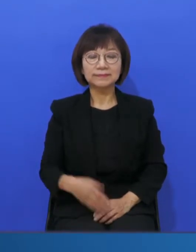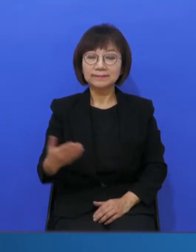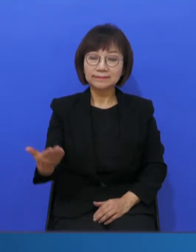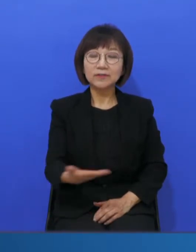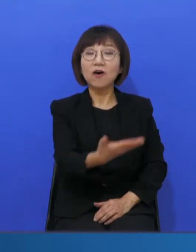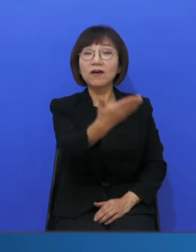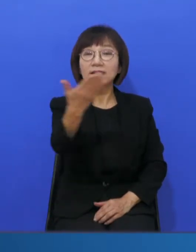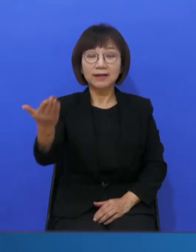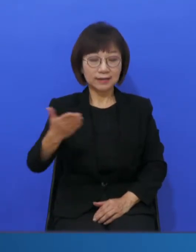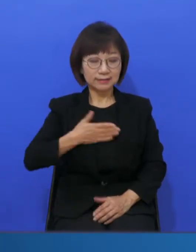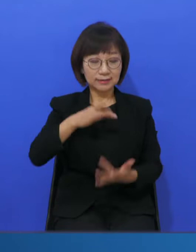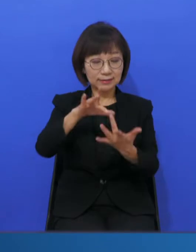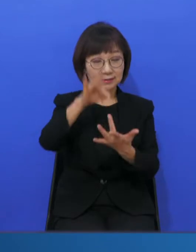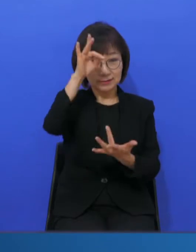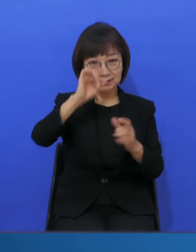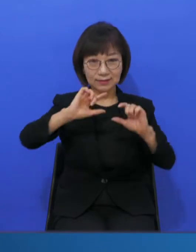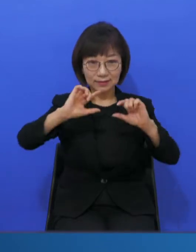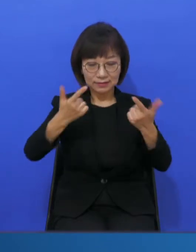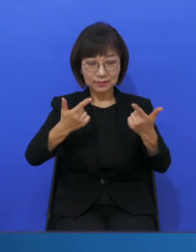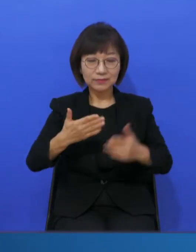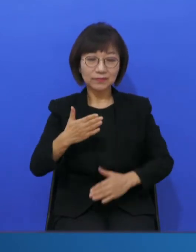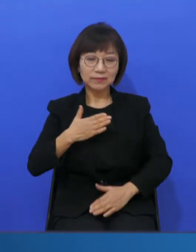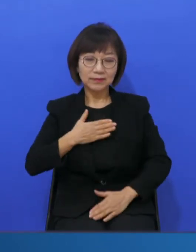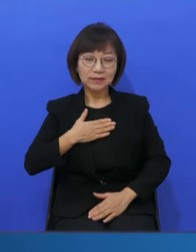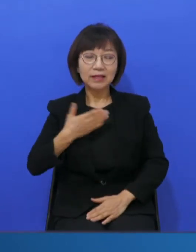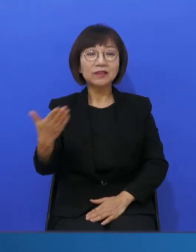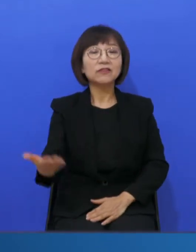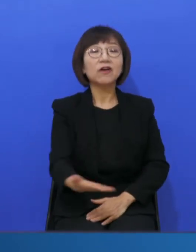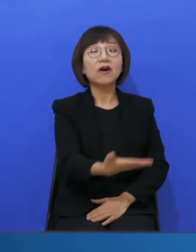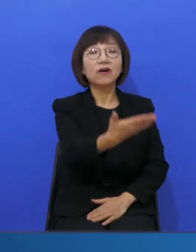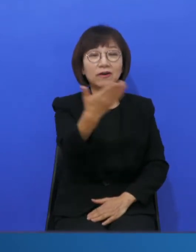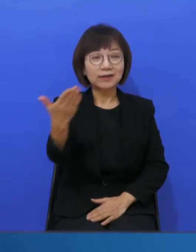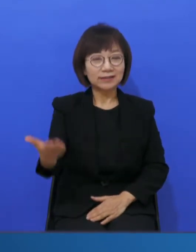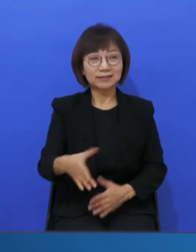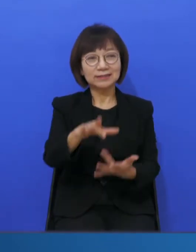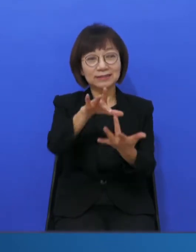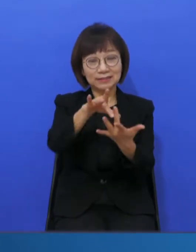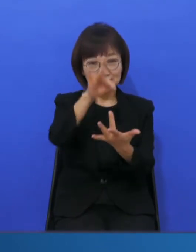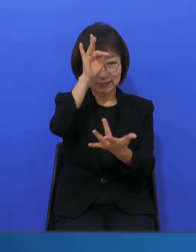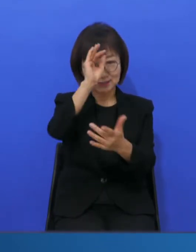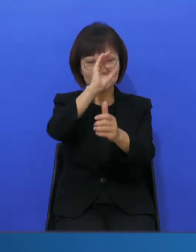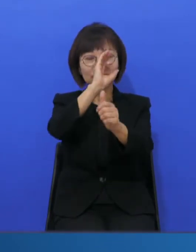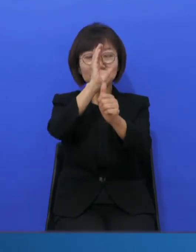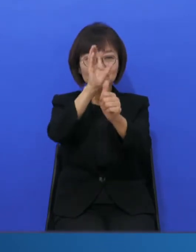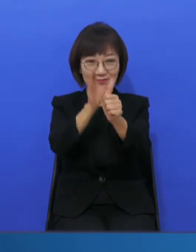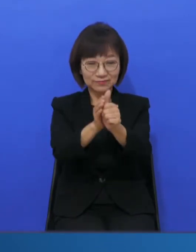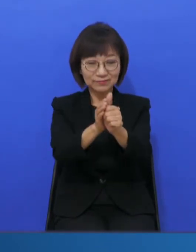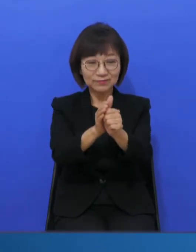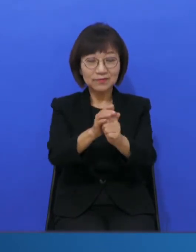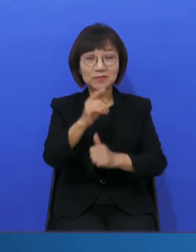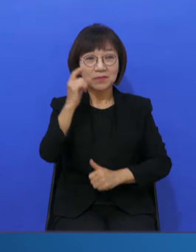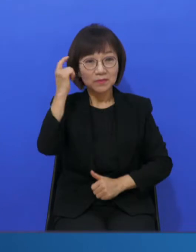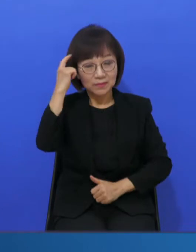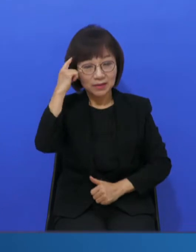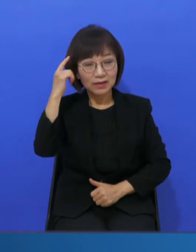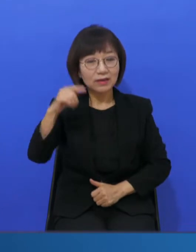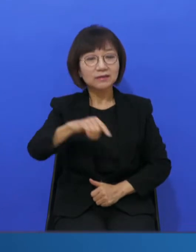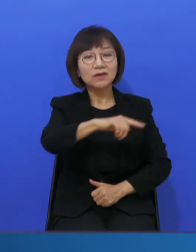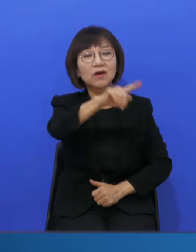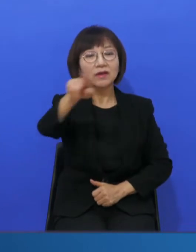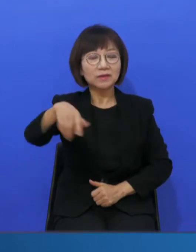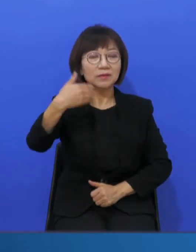너희가 나를 택한 것이 아니요 내가 너희를 택하여 세웠나니 이는 너희로